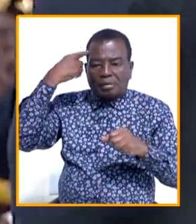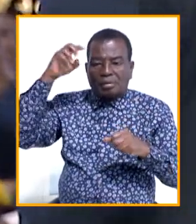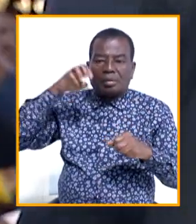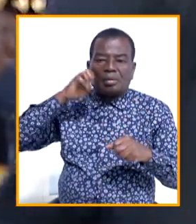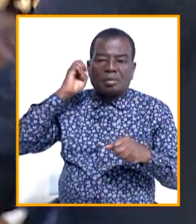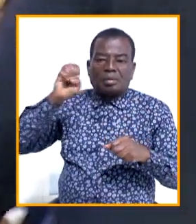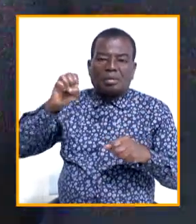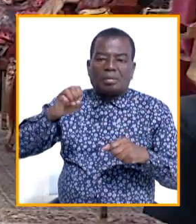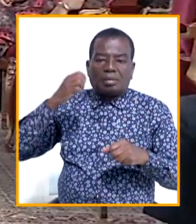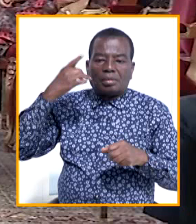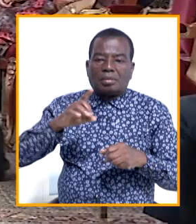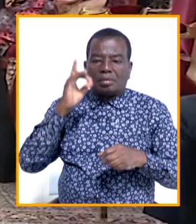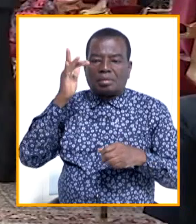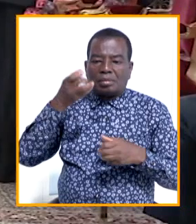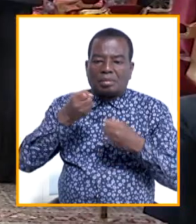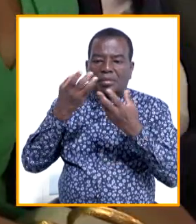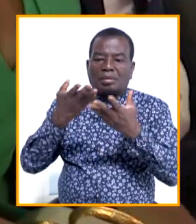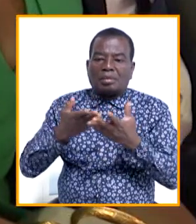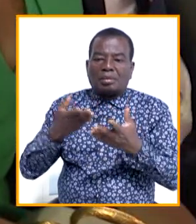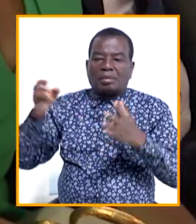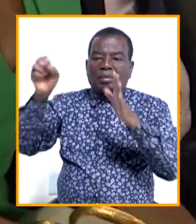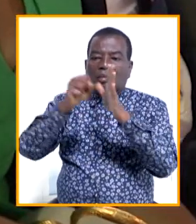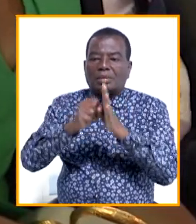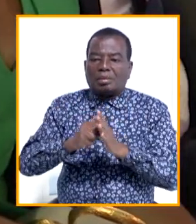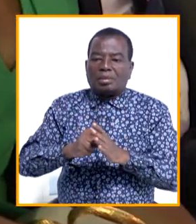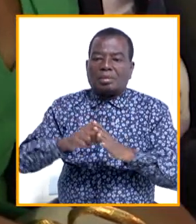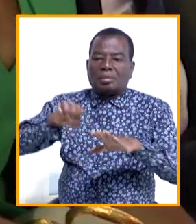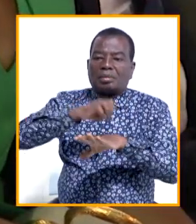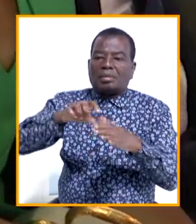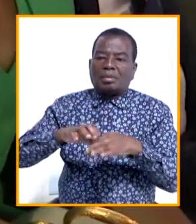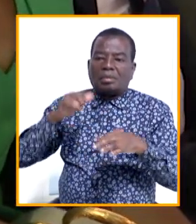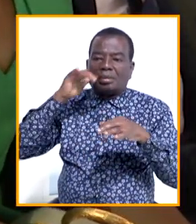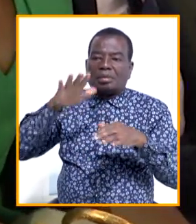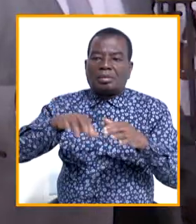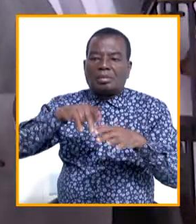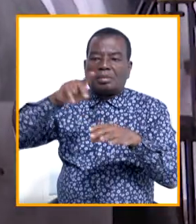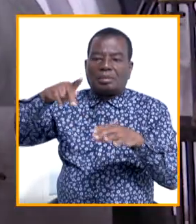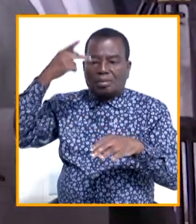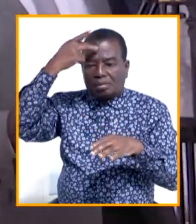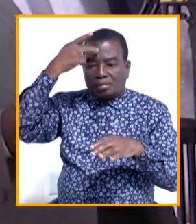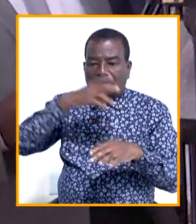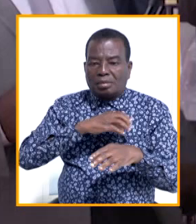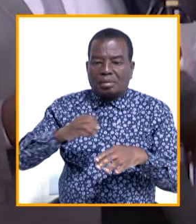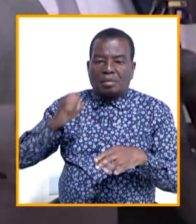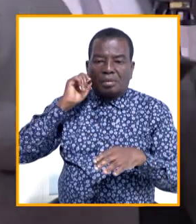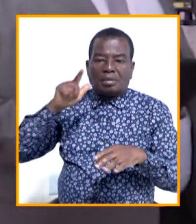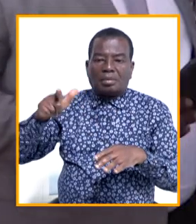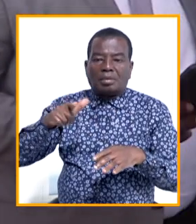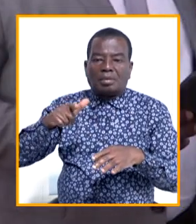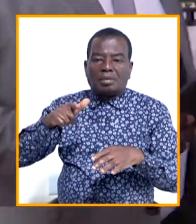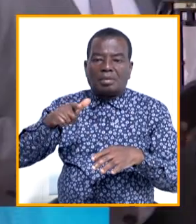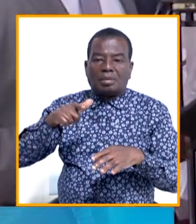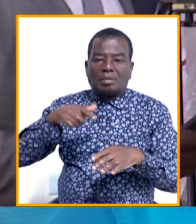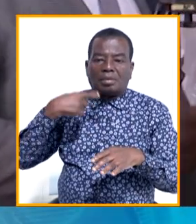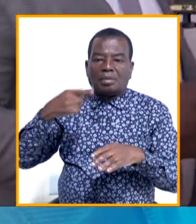elle ce sacre symbolise aussi la raison d'être de l'engagement des femmes en politique les femmes ides aussi elles travaillent et